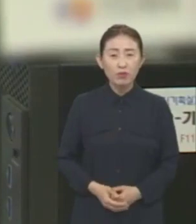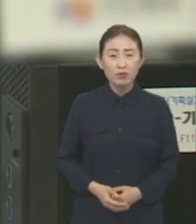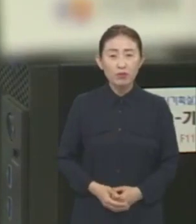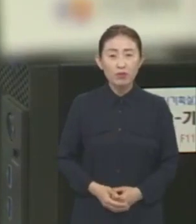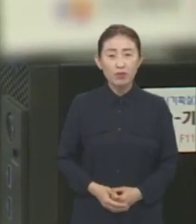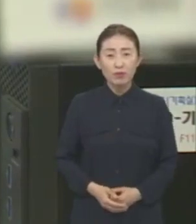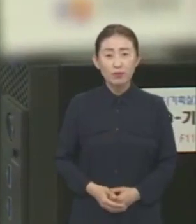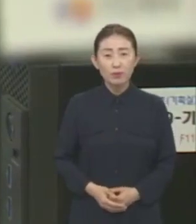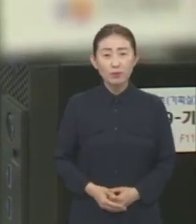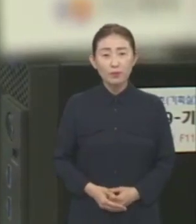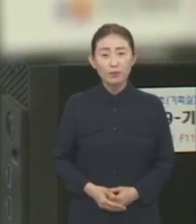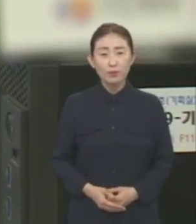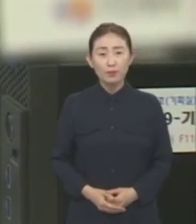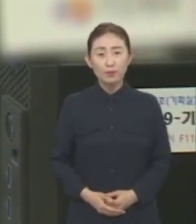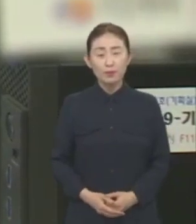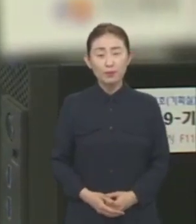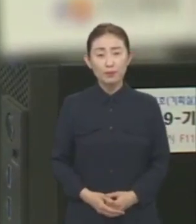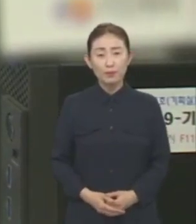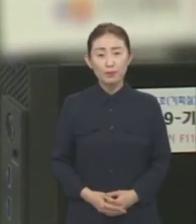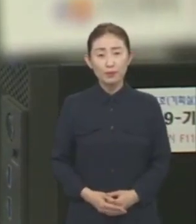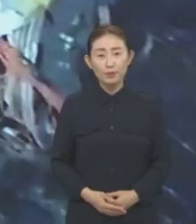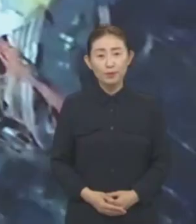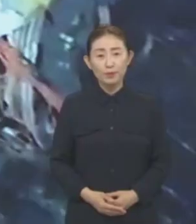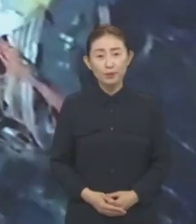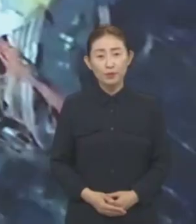TJB 김성민입니다.